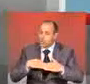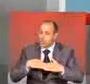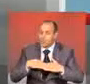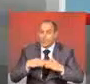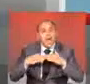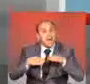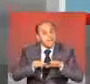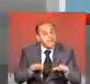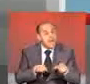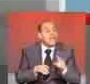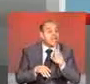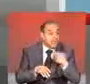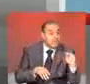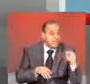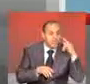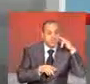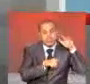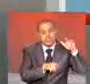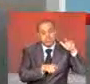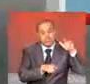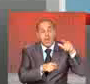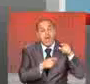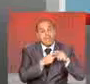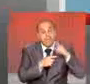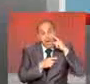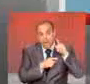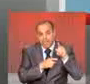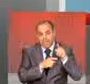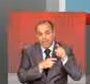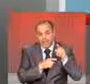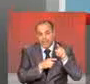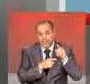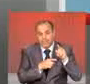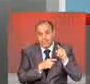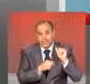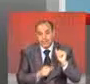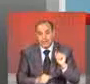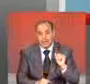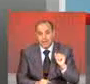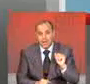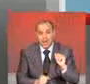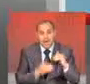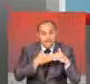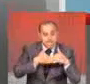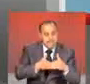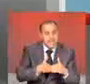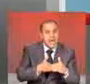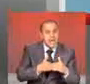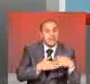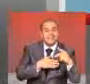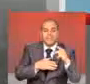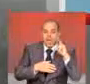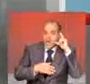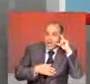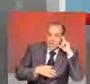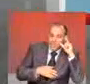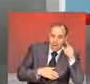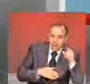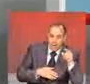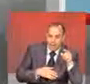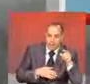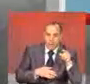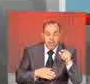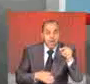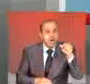البحرية، باعتبار أن من بين الأهداف التي تم استهدافها ميناء زوارة الليبي، وبطبيعة الحال